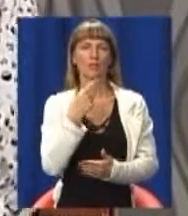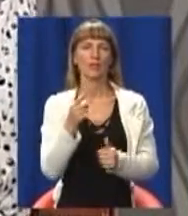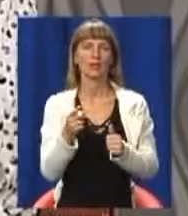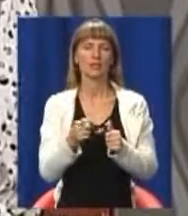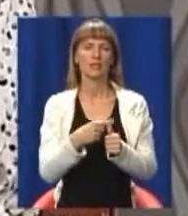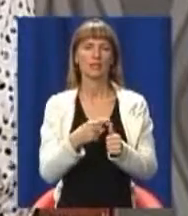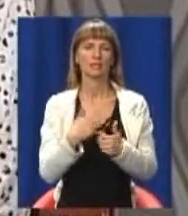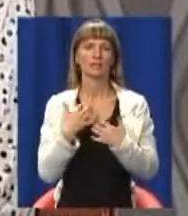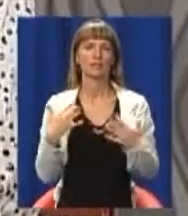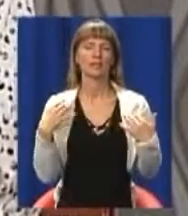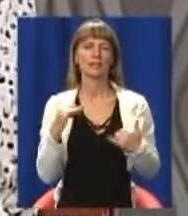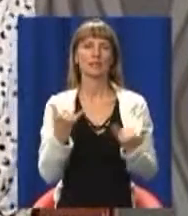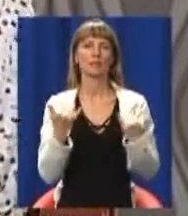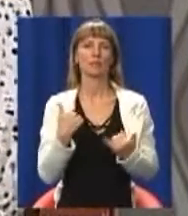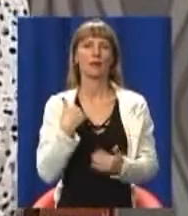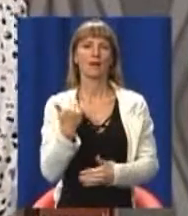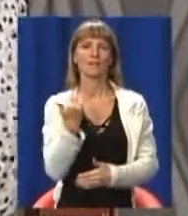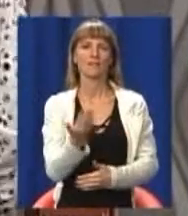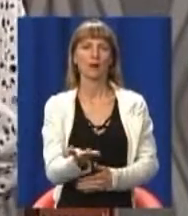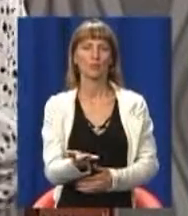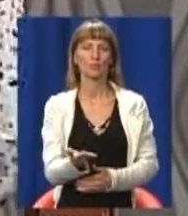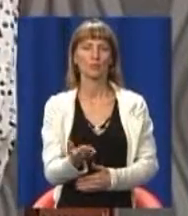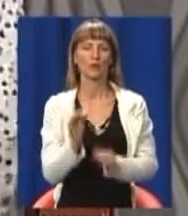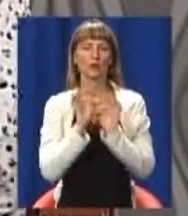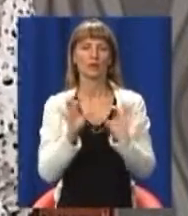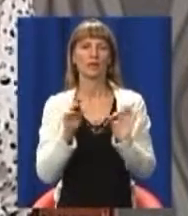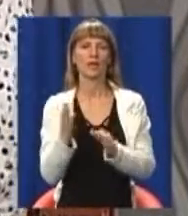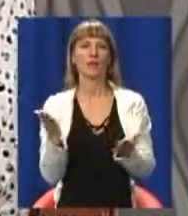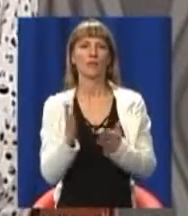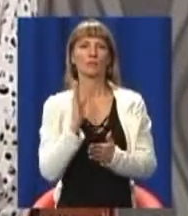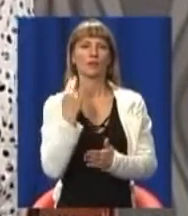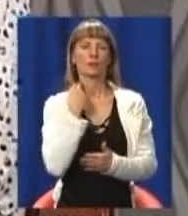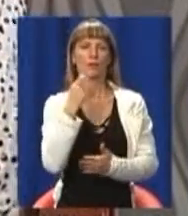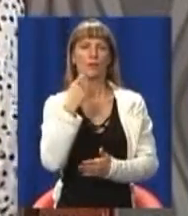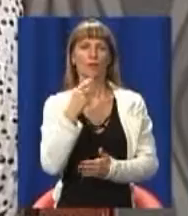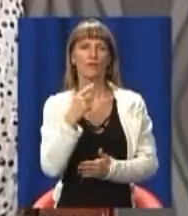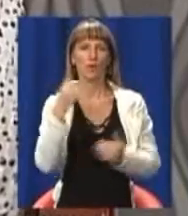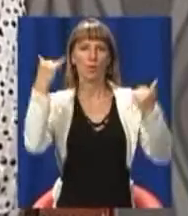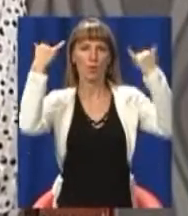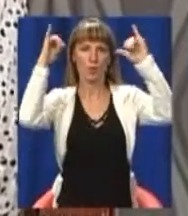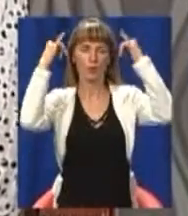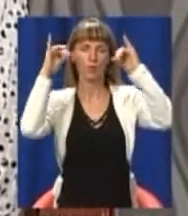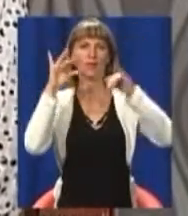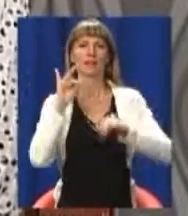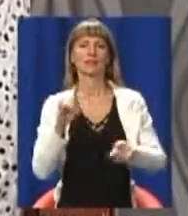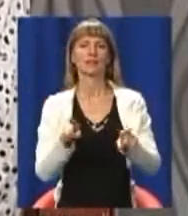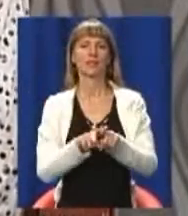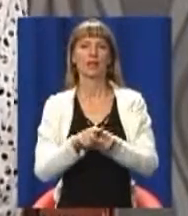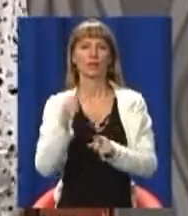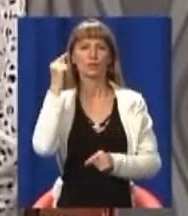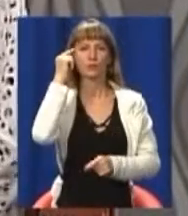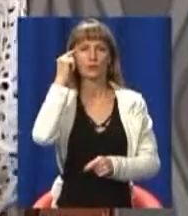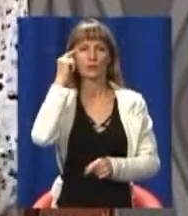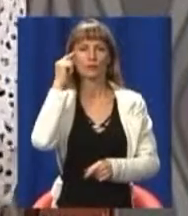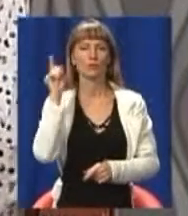назва тварин. І сьогодні ми вам розкажемо, як буде англійською мова корова, а також